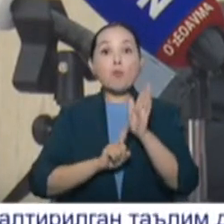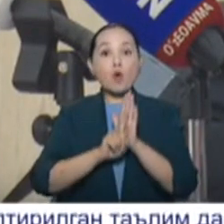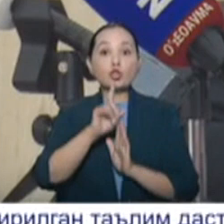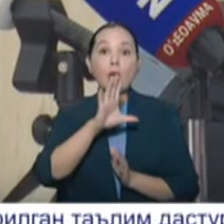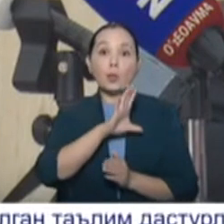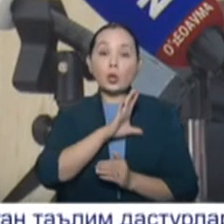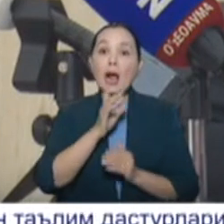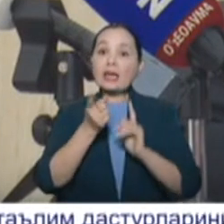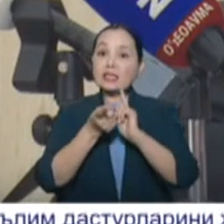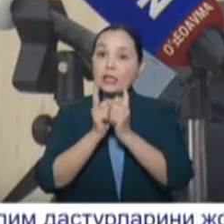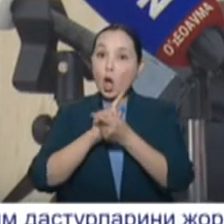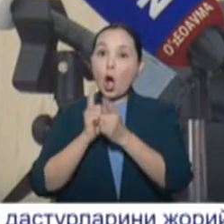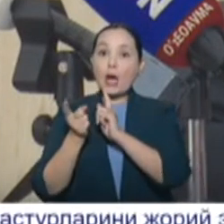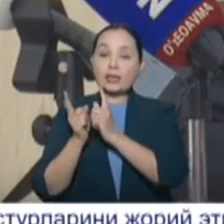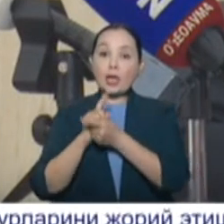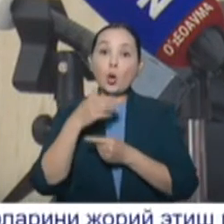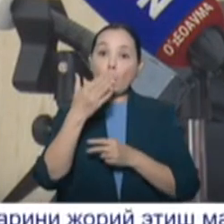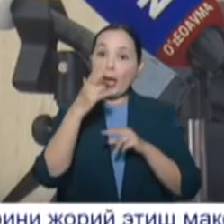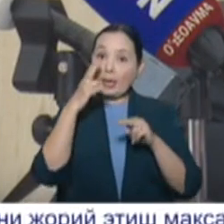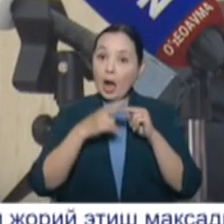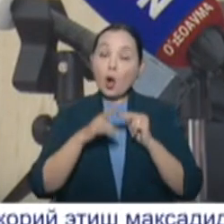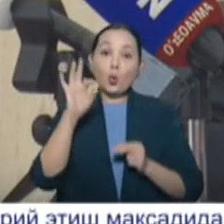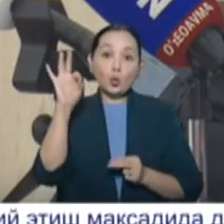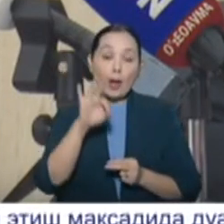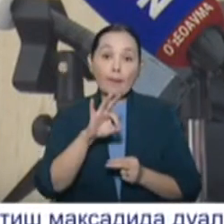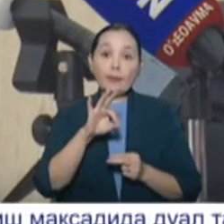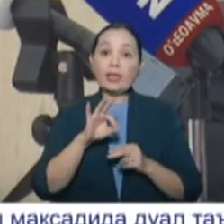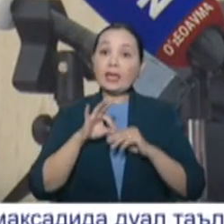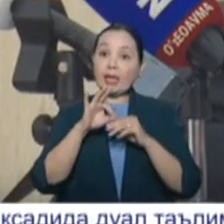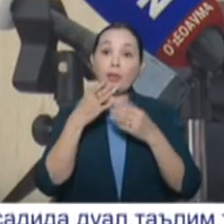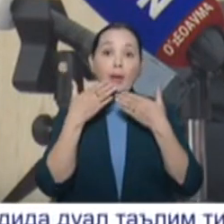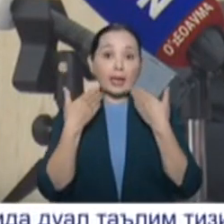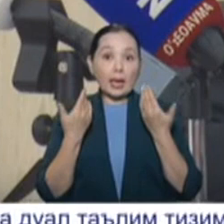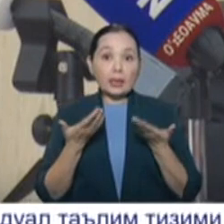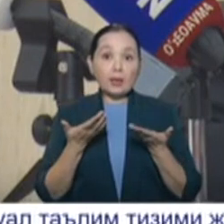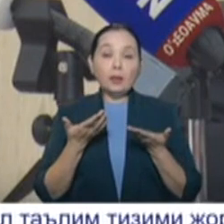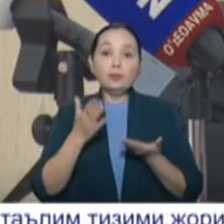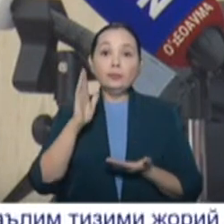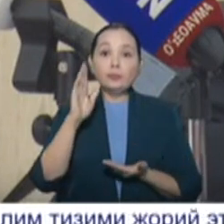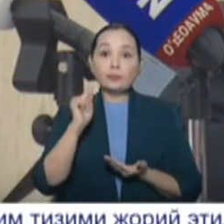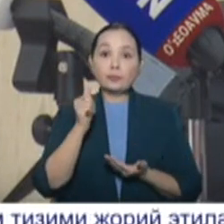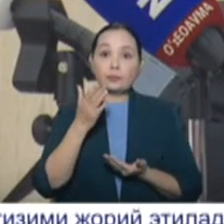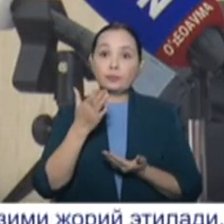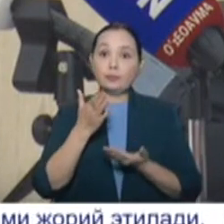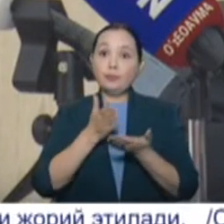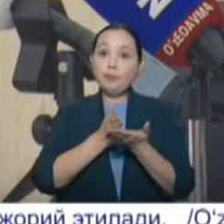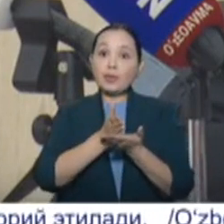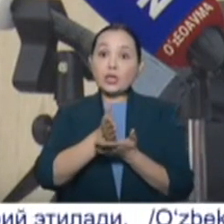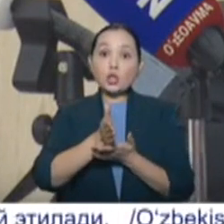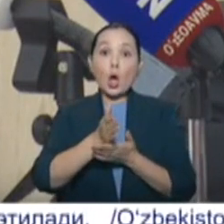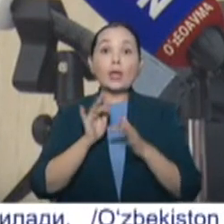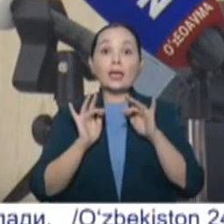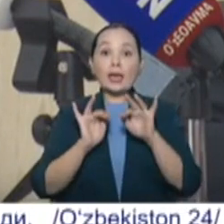yuborilgan islohotlar bular yakuni bilan mantiqiy yakuniga yetmaganligi va sohada